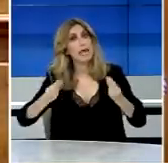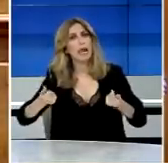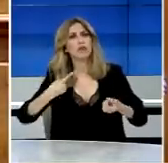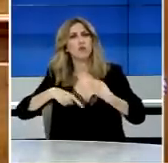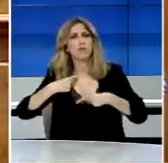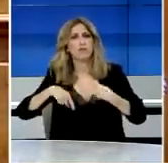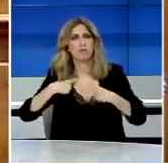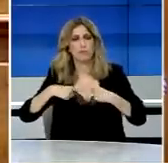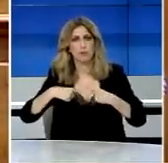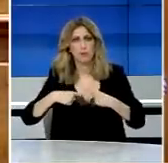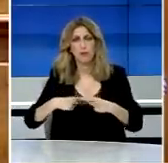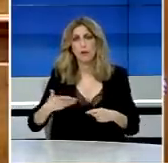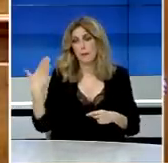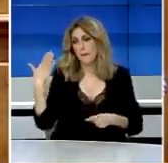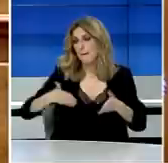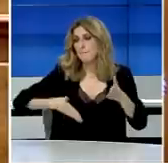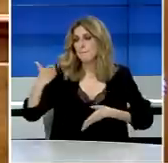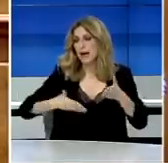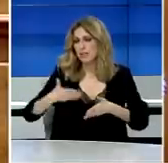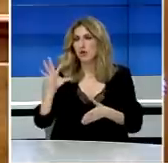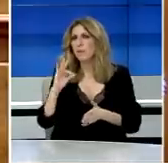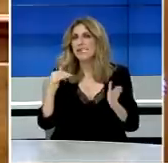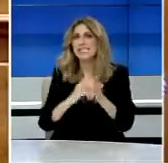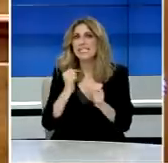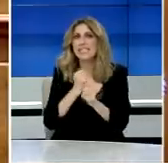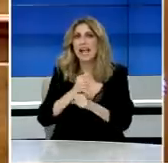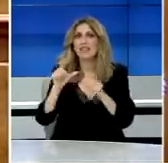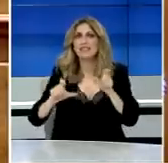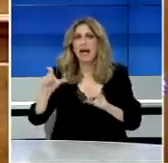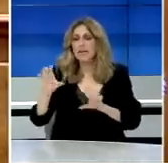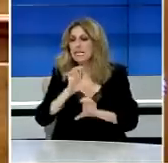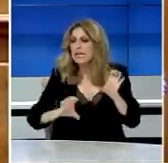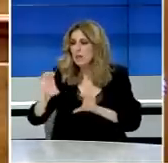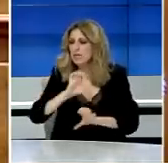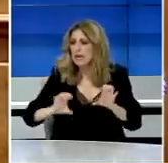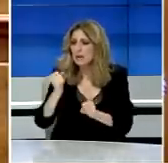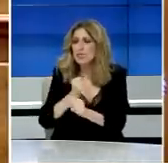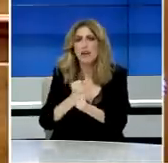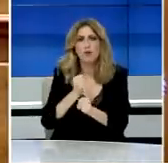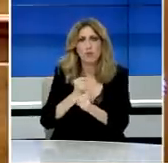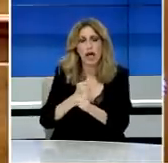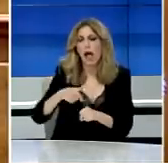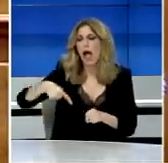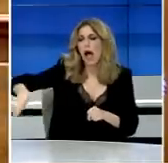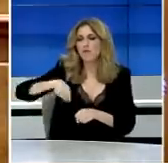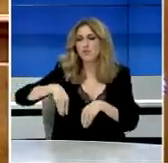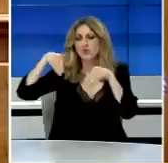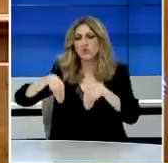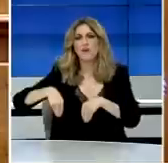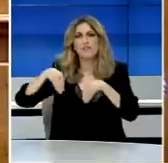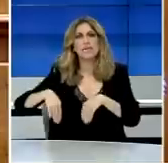έψαχναν δουλειά το Μάρτιο μετονομάστηκαν σε οικονομικά μη ενεργούς. Προφανώς επειδή εκτιμήθηκε ότι